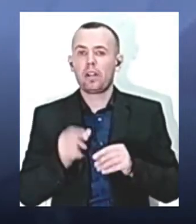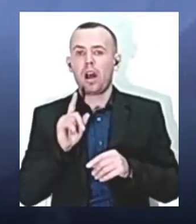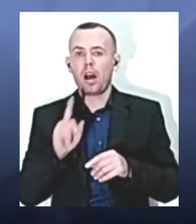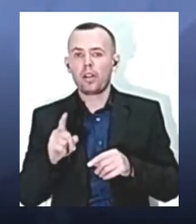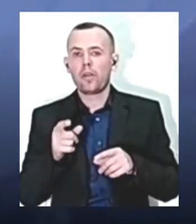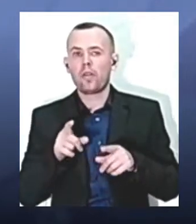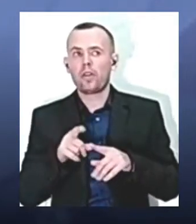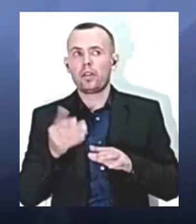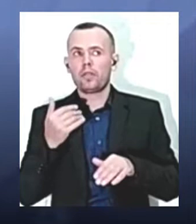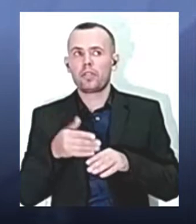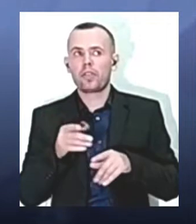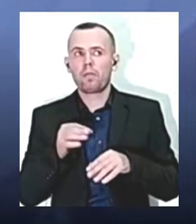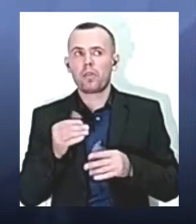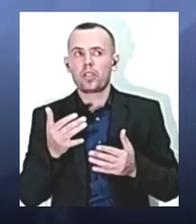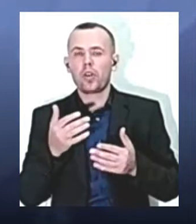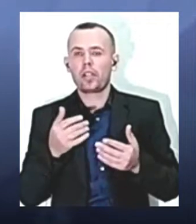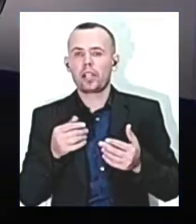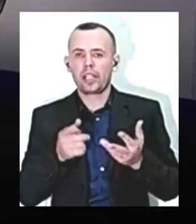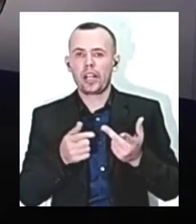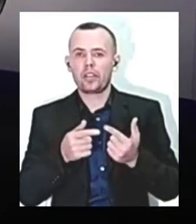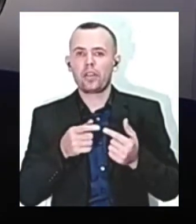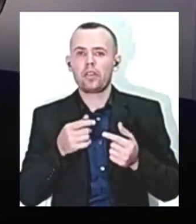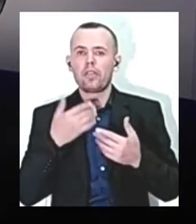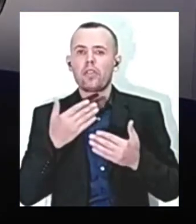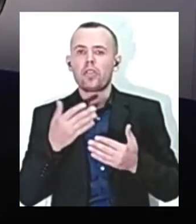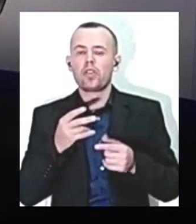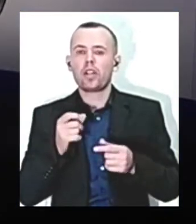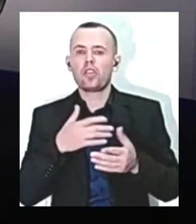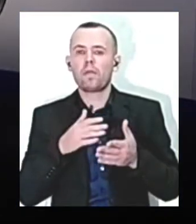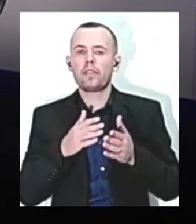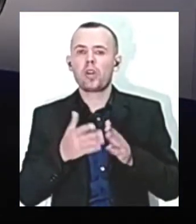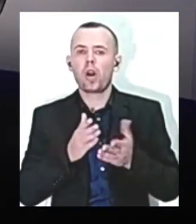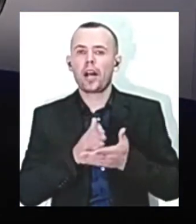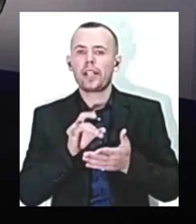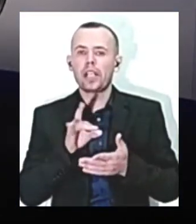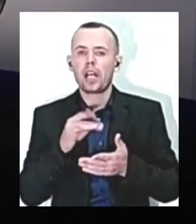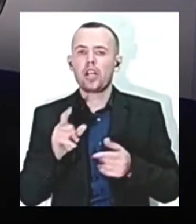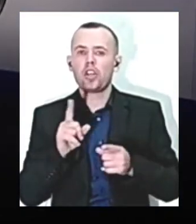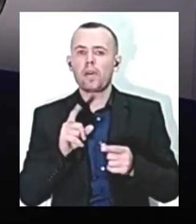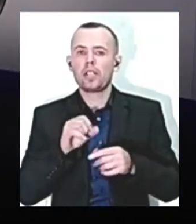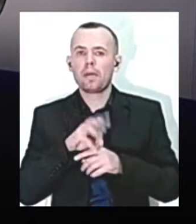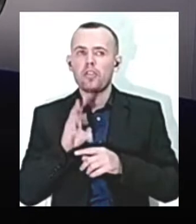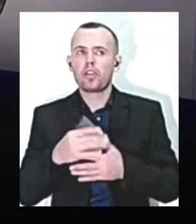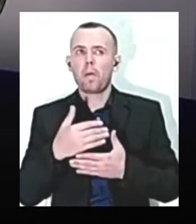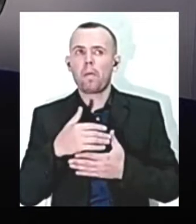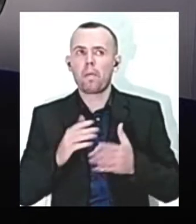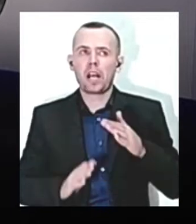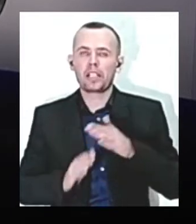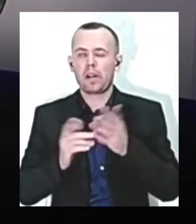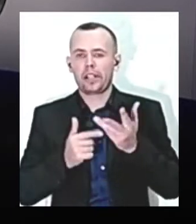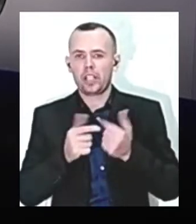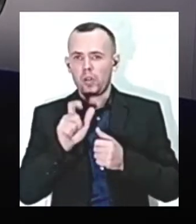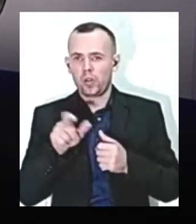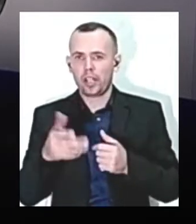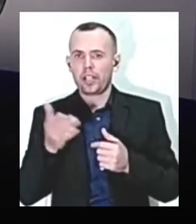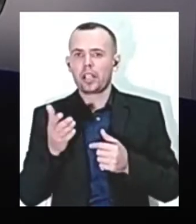кількість переростає в якість. Наш основний, мабуть, критерій, щоб забезпечити максимальну кількість людей, які пробують захищати